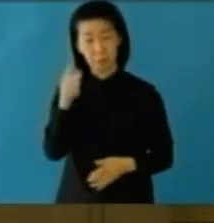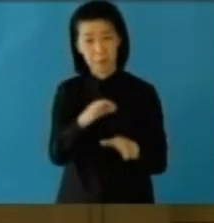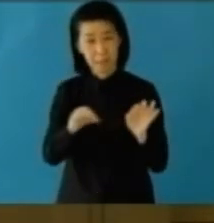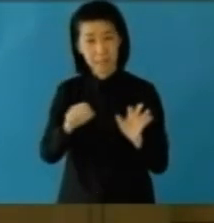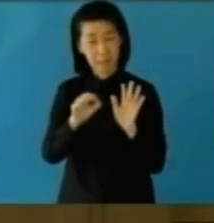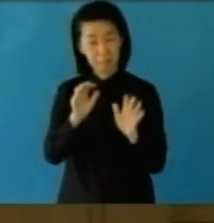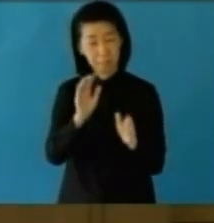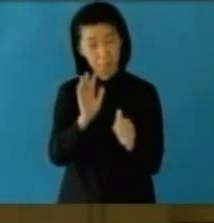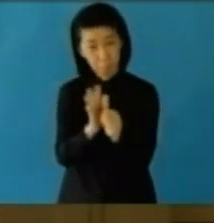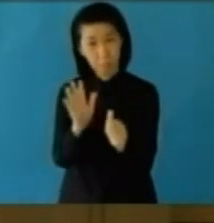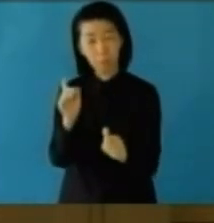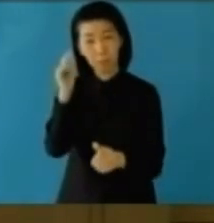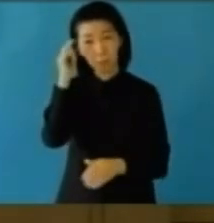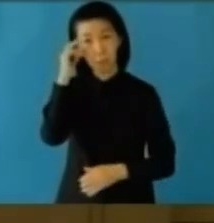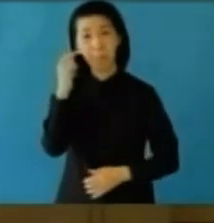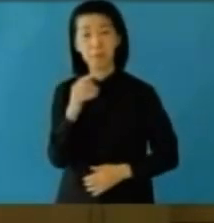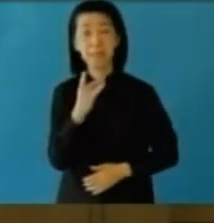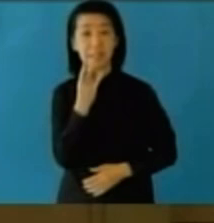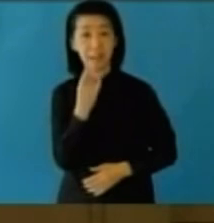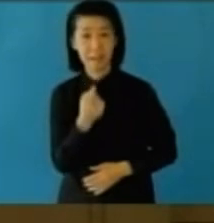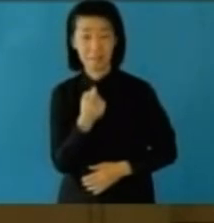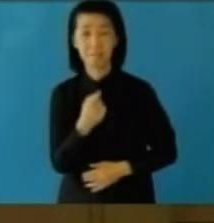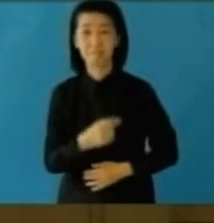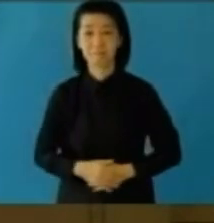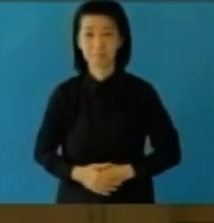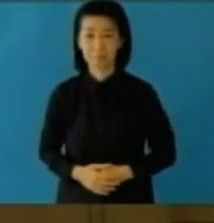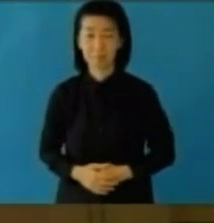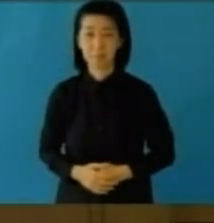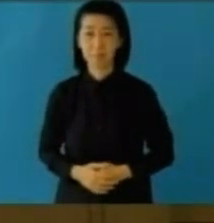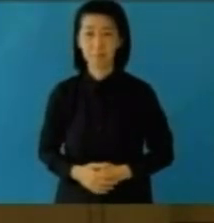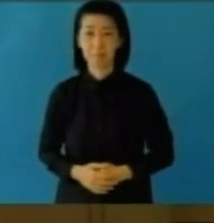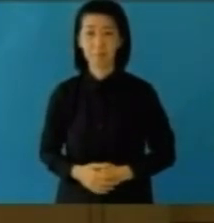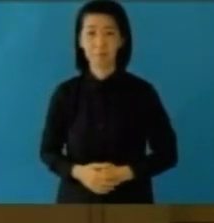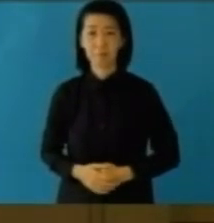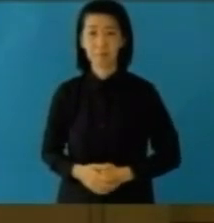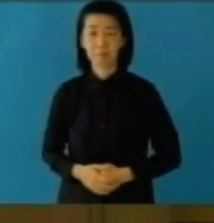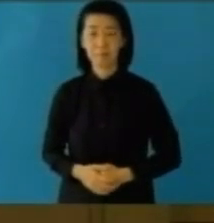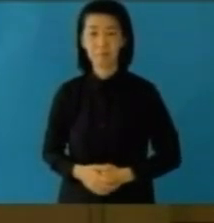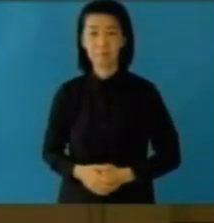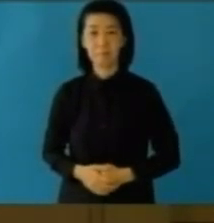大きな経済波及効果が期待できるものと考えております。